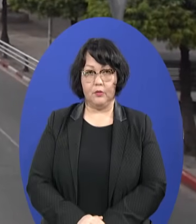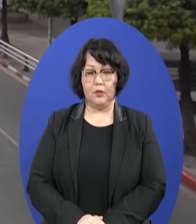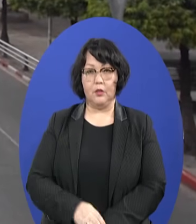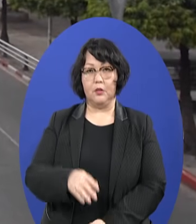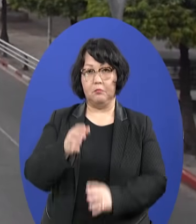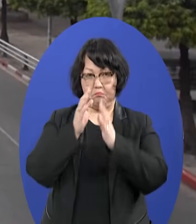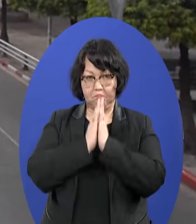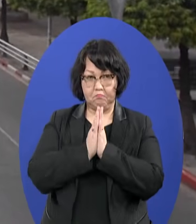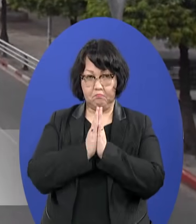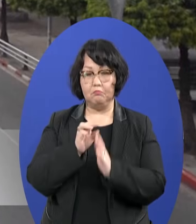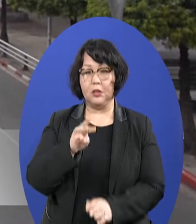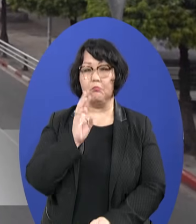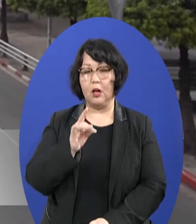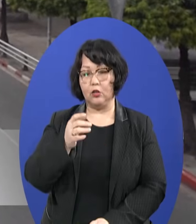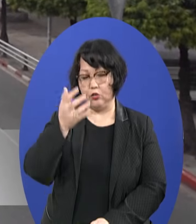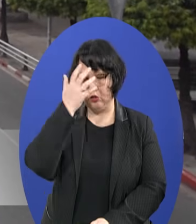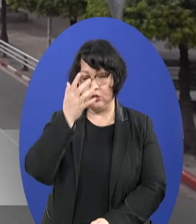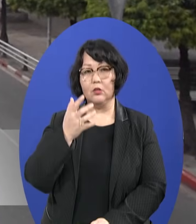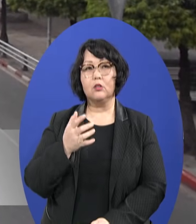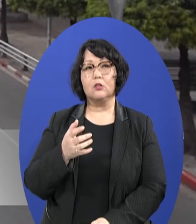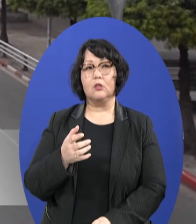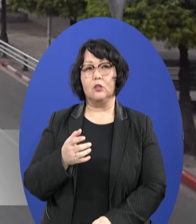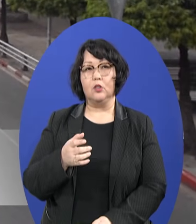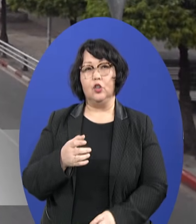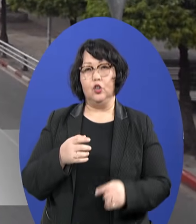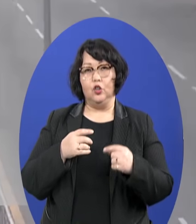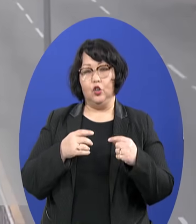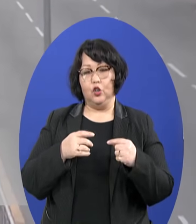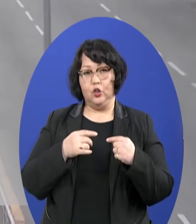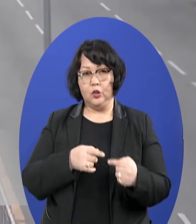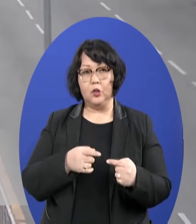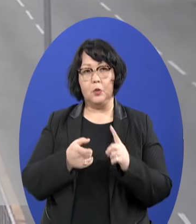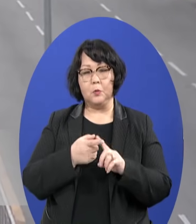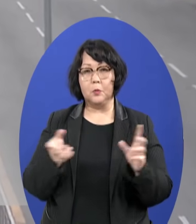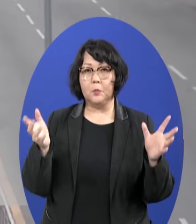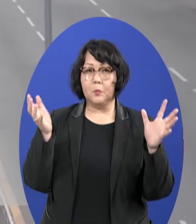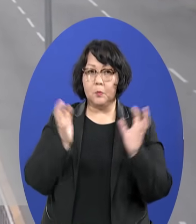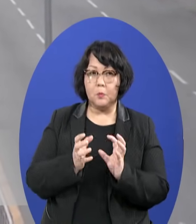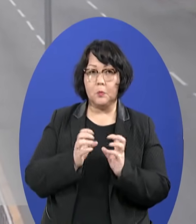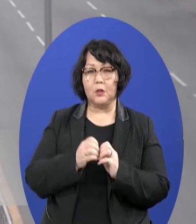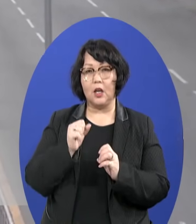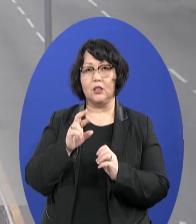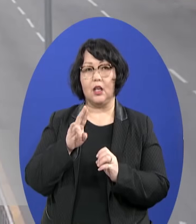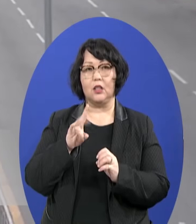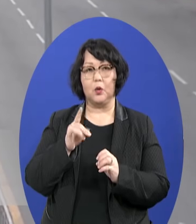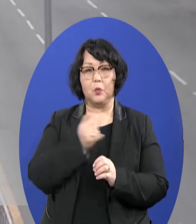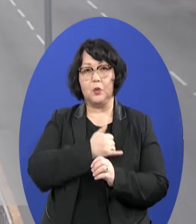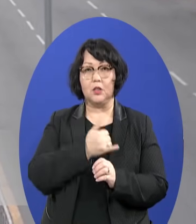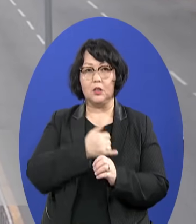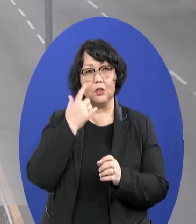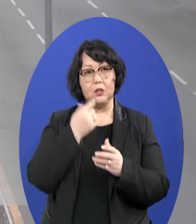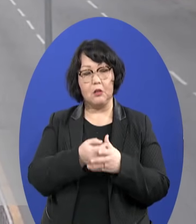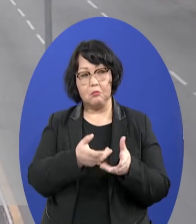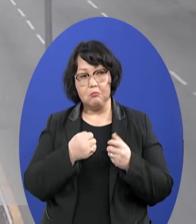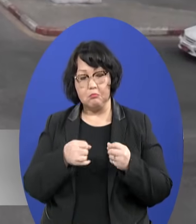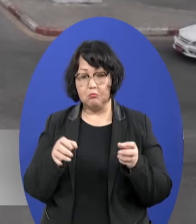Мьянмарын цэргийн засгийн газрын тэргүүн сөргөлдөгч талуудын хооронд холбоо тогтоох тусгай ээлж төлөөлөгчийг илгээх АСЕАН-ы удирдагчдын саналыг судалж үзэн